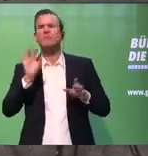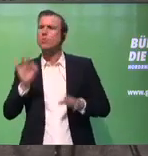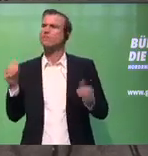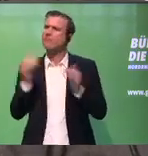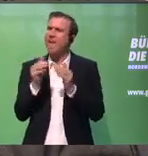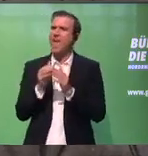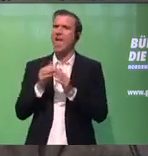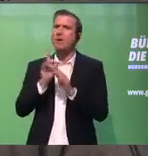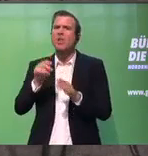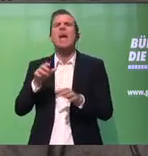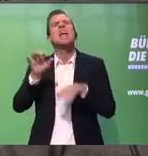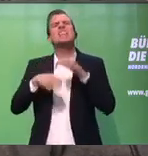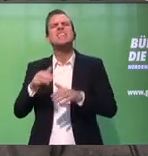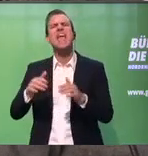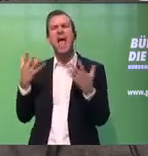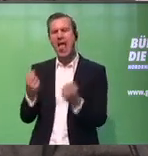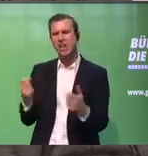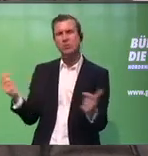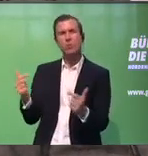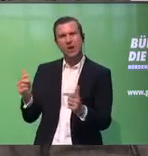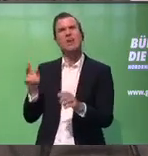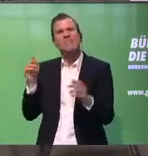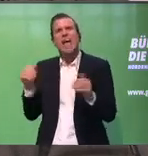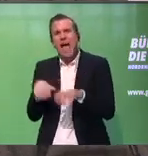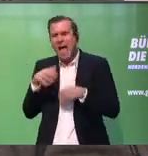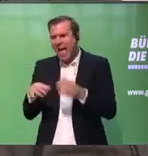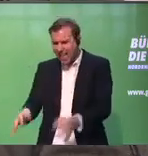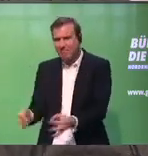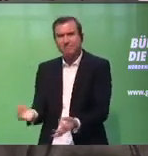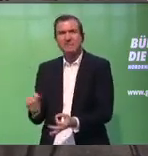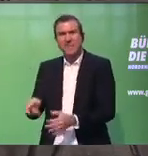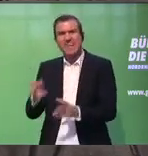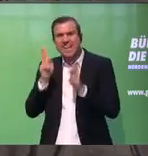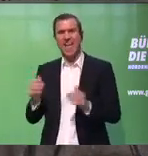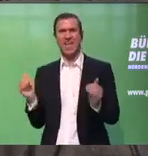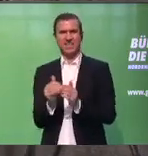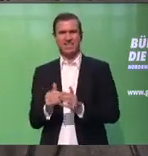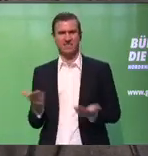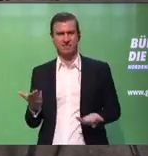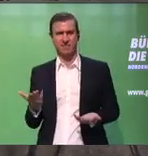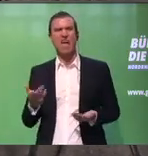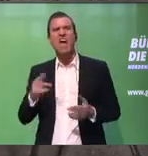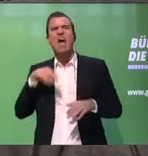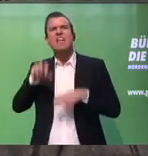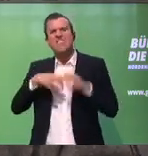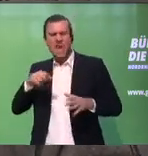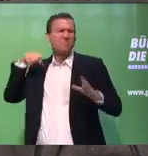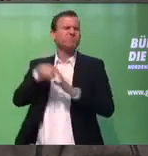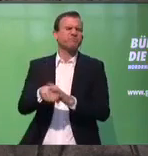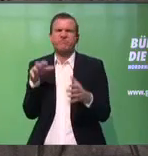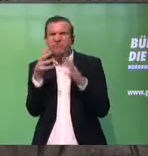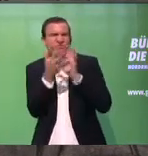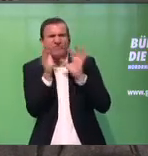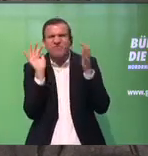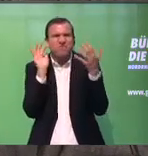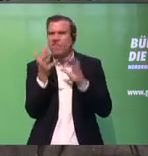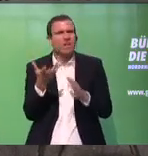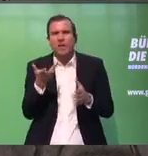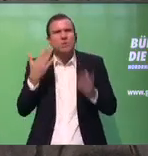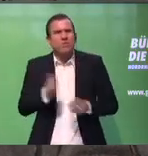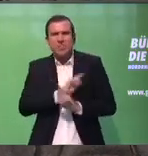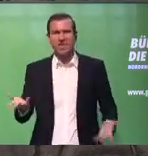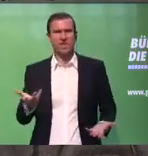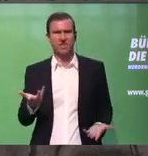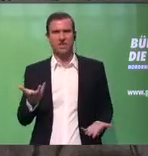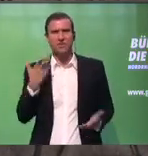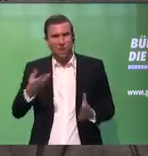endlich artgerechterer Tierhaltung, mit Schluss machen dieser Tierquälerei in der Massentierhaltung, wird es mit diesem Vertrag